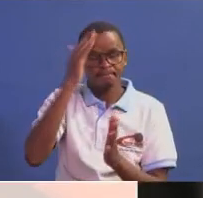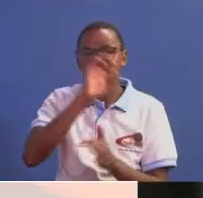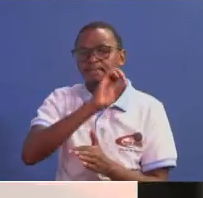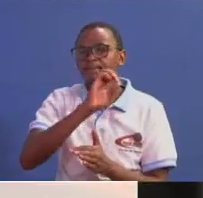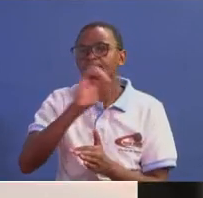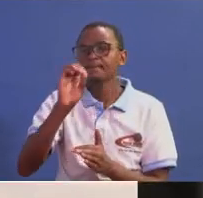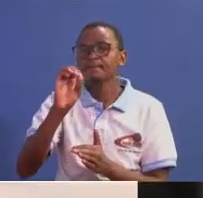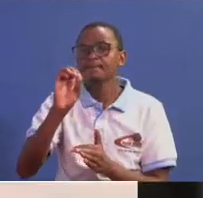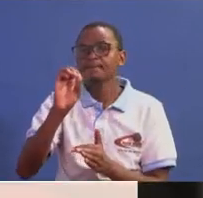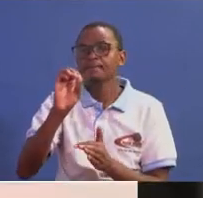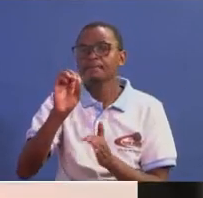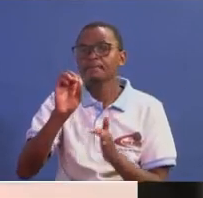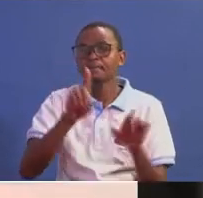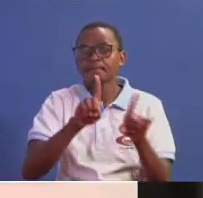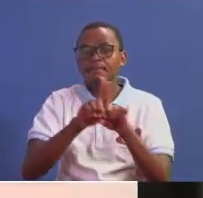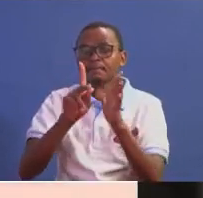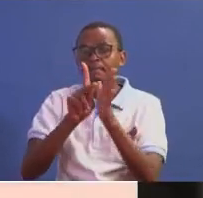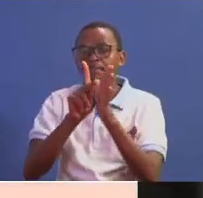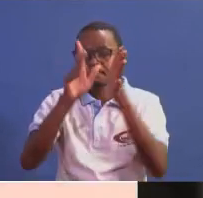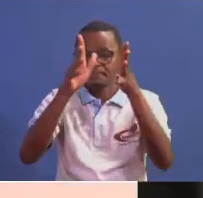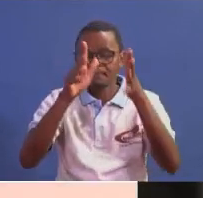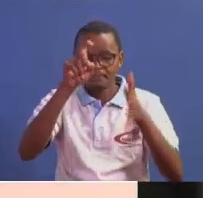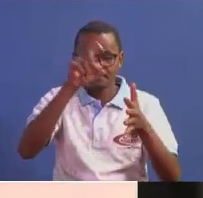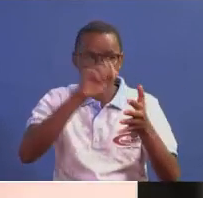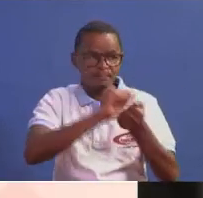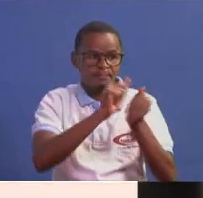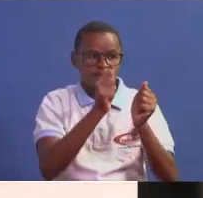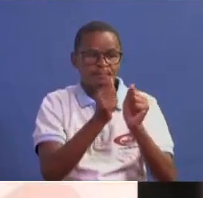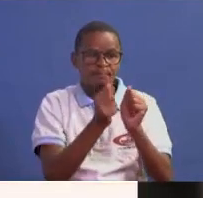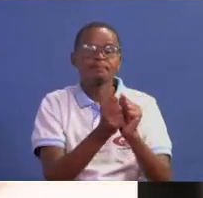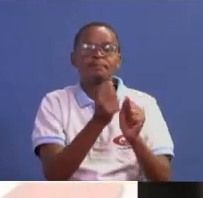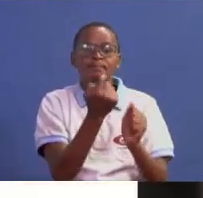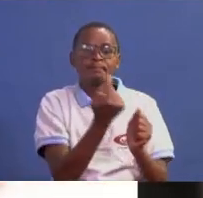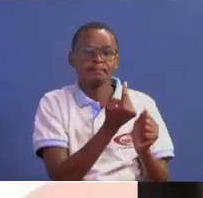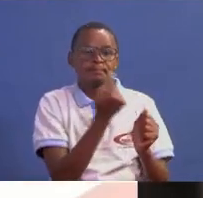hivyo. Kama Wakenya tunafaa kutengeneza hiyo kidogo,